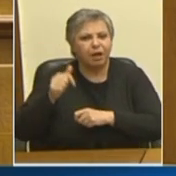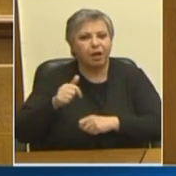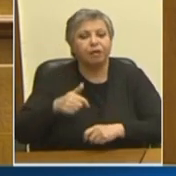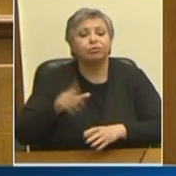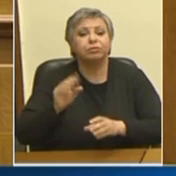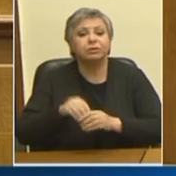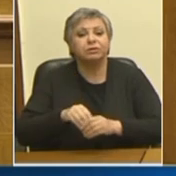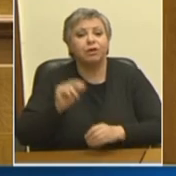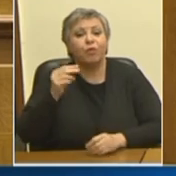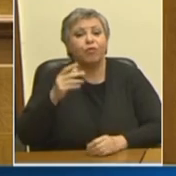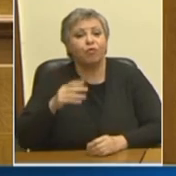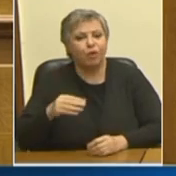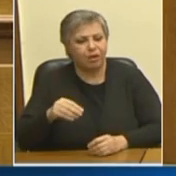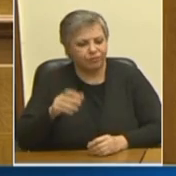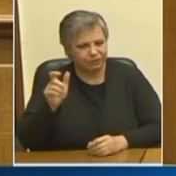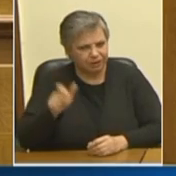Πώς?